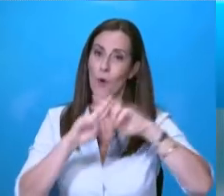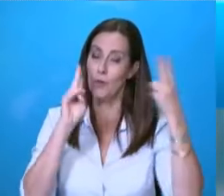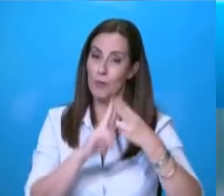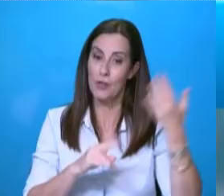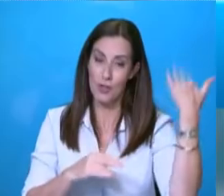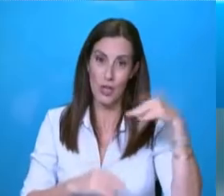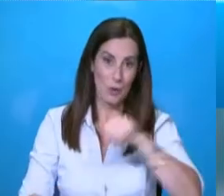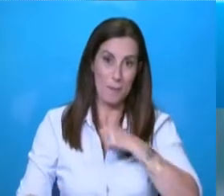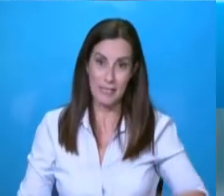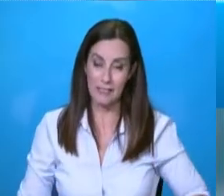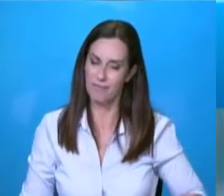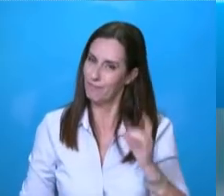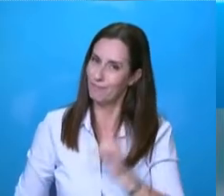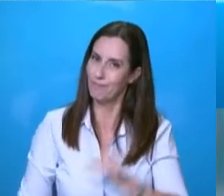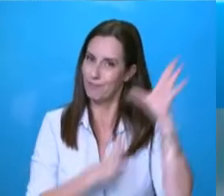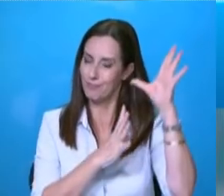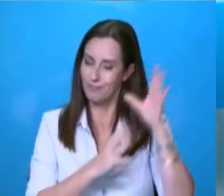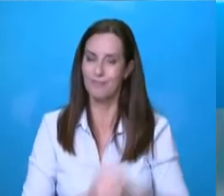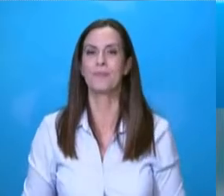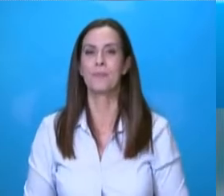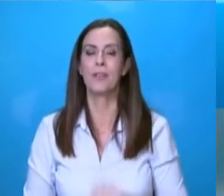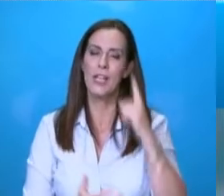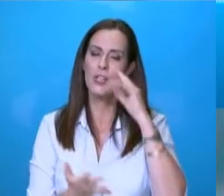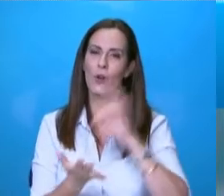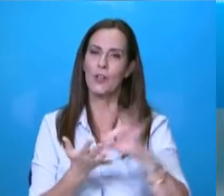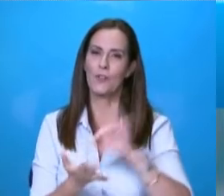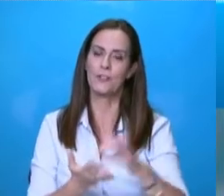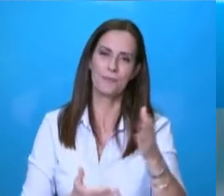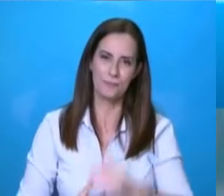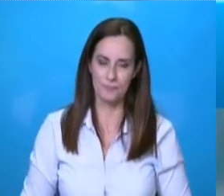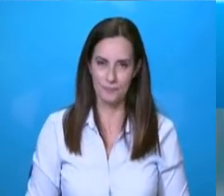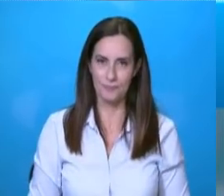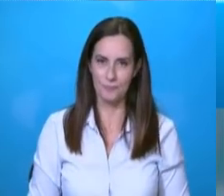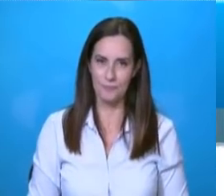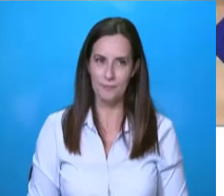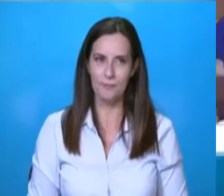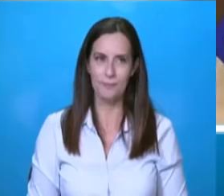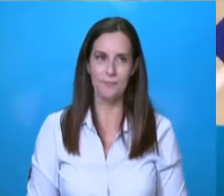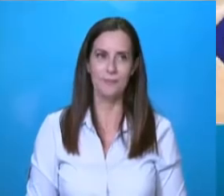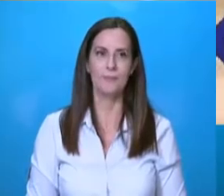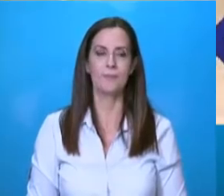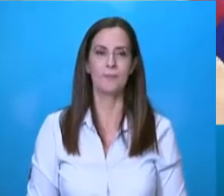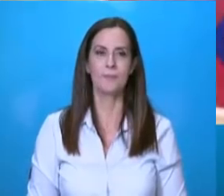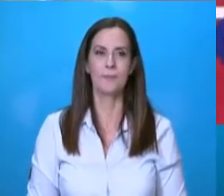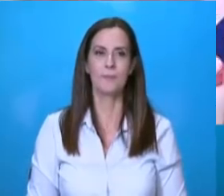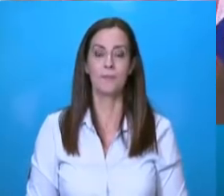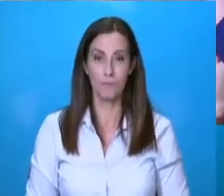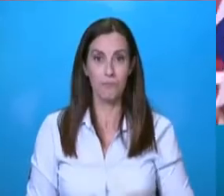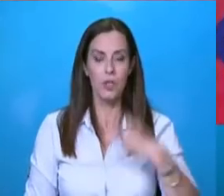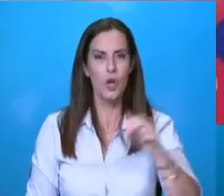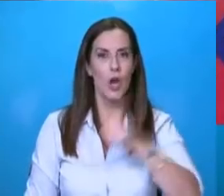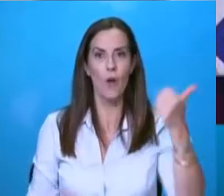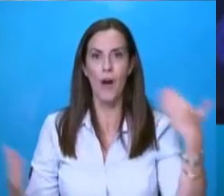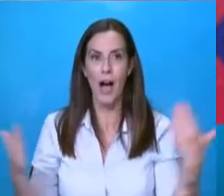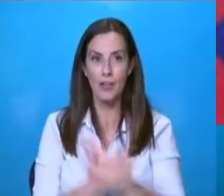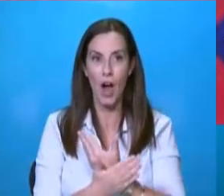שנערכת בסין והודחה מהטורניר. הדיווח של כתב חדשות החוץ, יואב זהבי. There will be a new champion